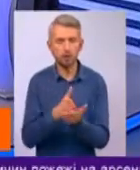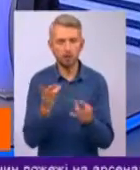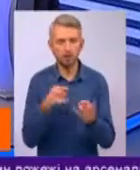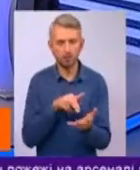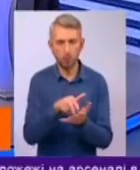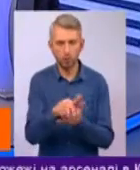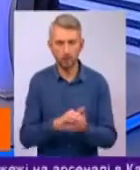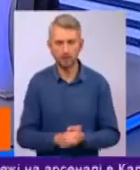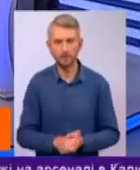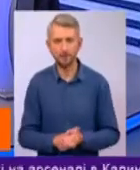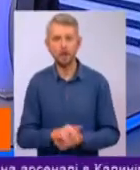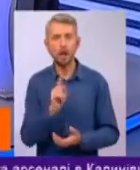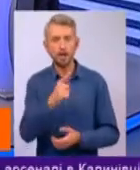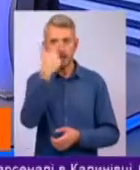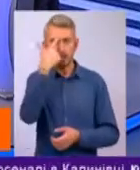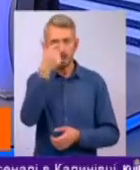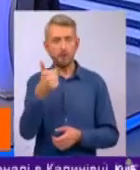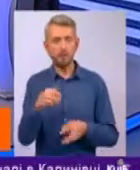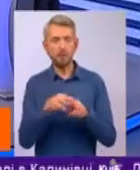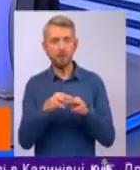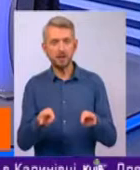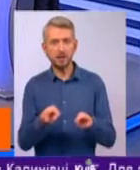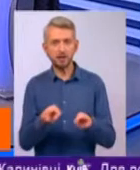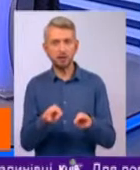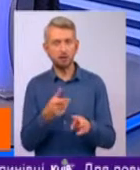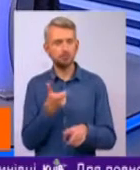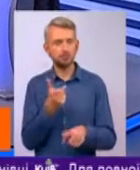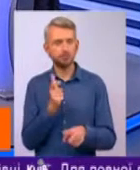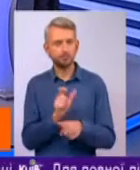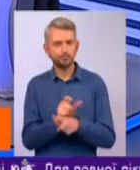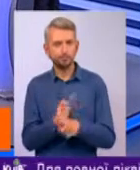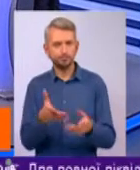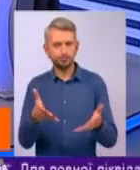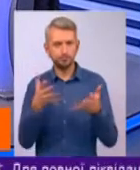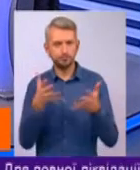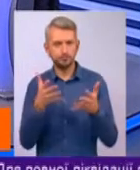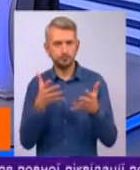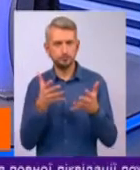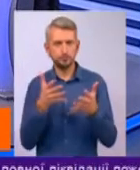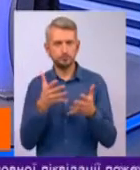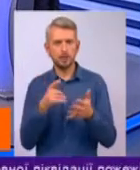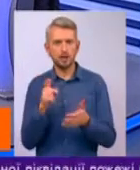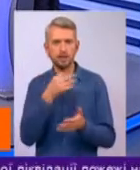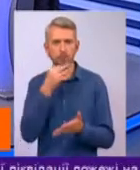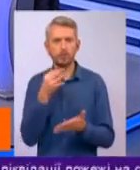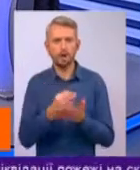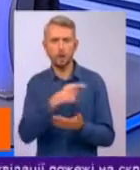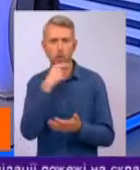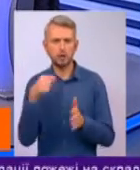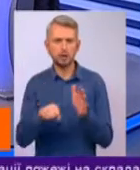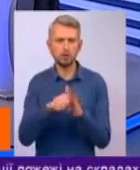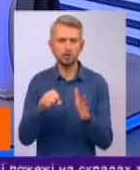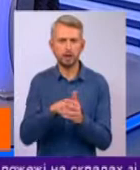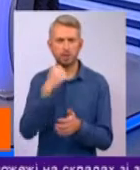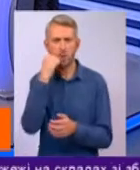рухатися. Але заява прем'єр-міністра досить однозначна з відповідальністю російських бойовиків